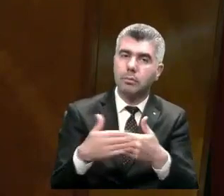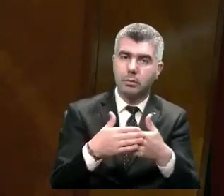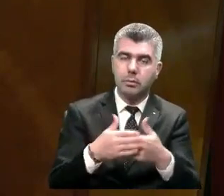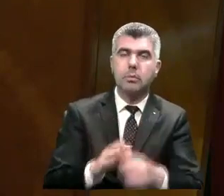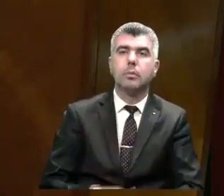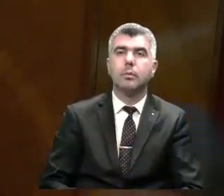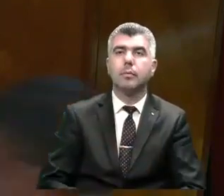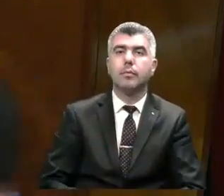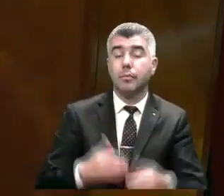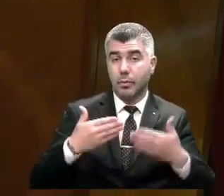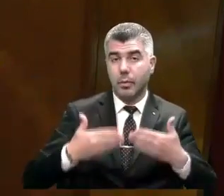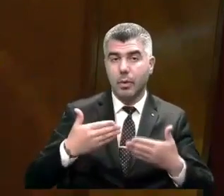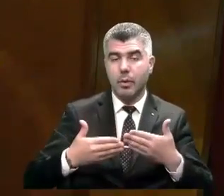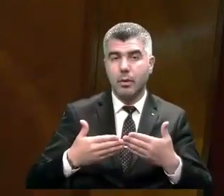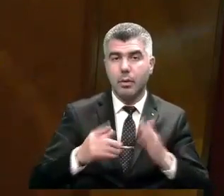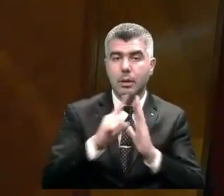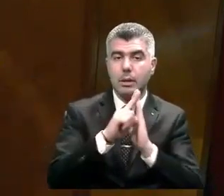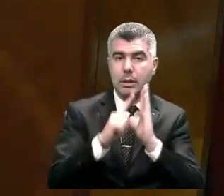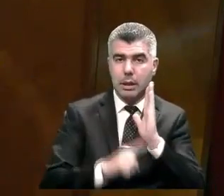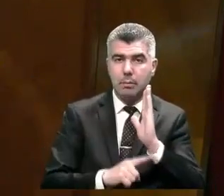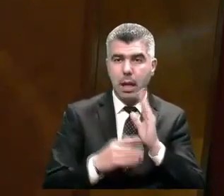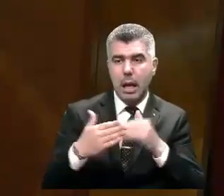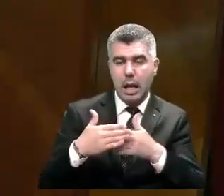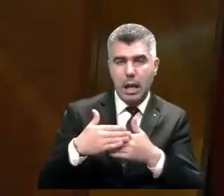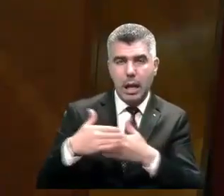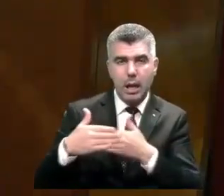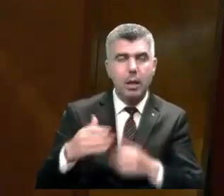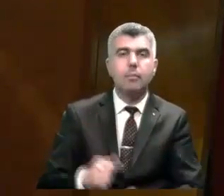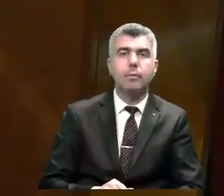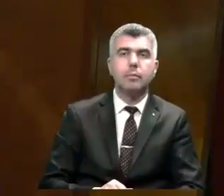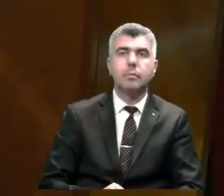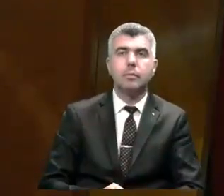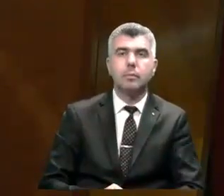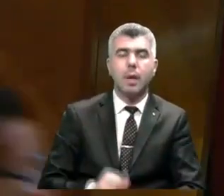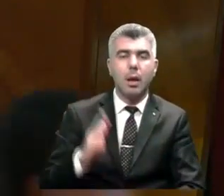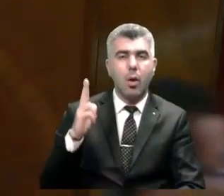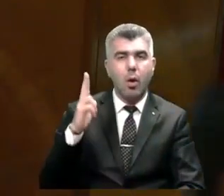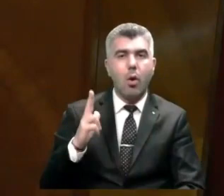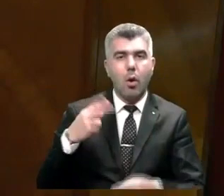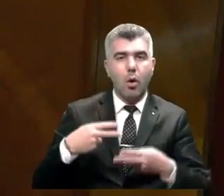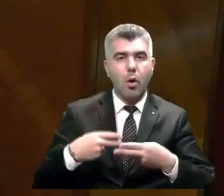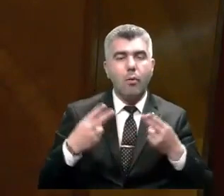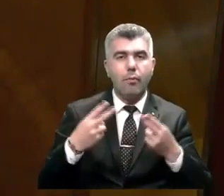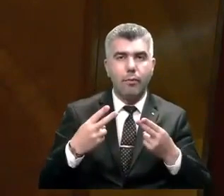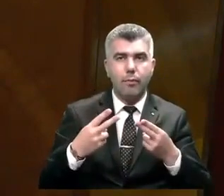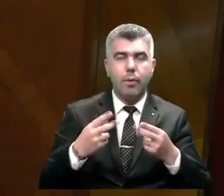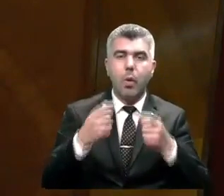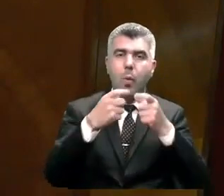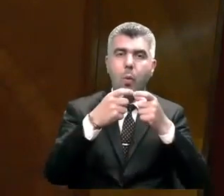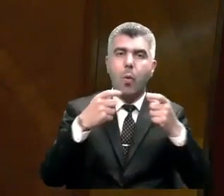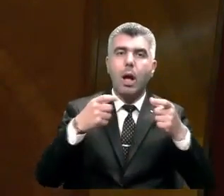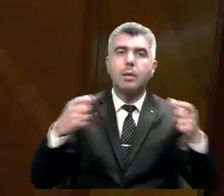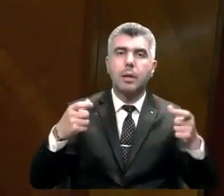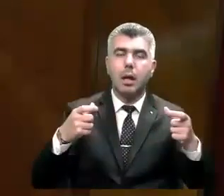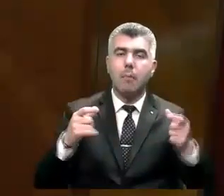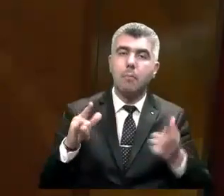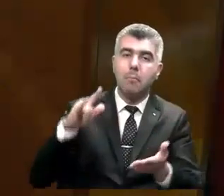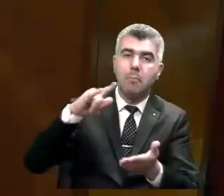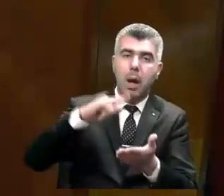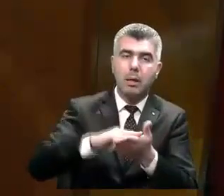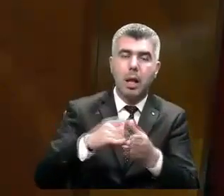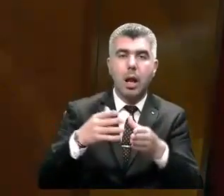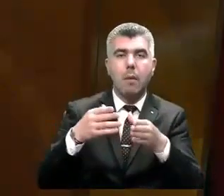في الأسابيع المقبلة القليلة غادي نطلقوا طلبات العروض ديال التوسعه ديال مطار